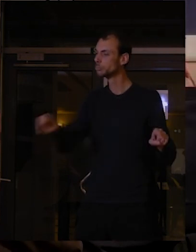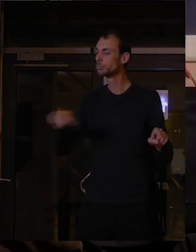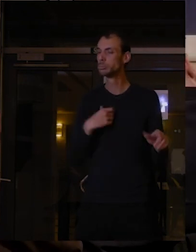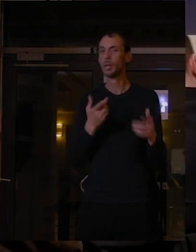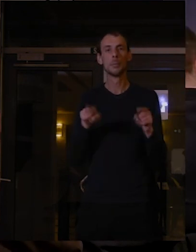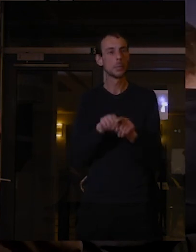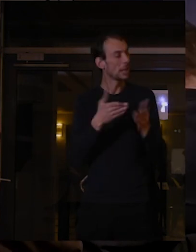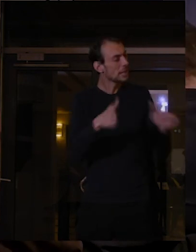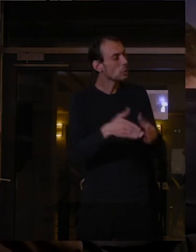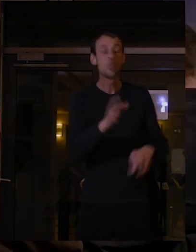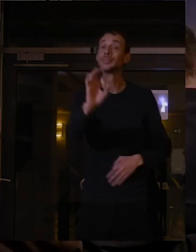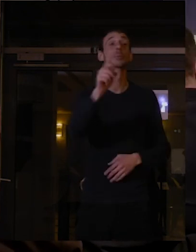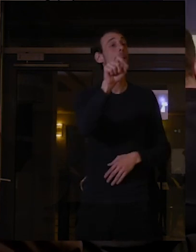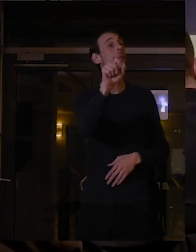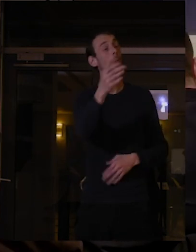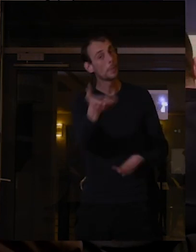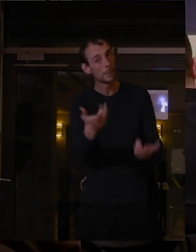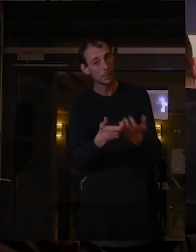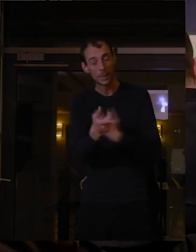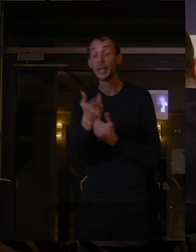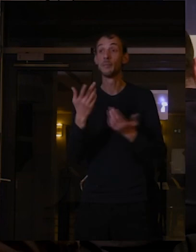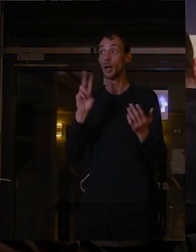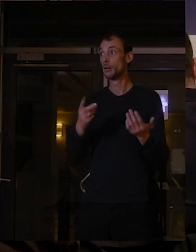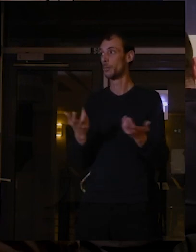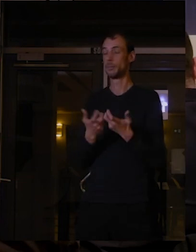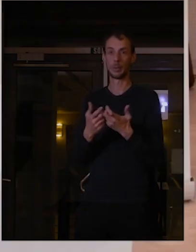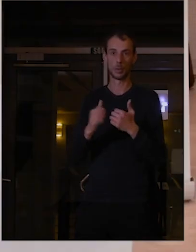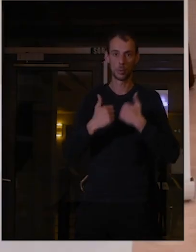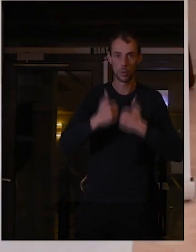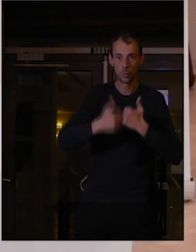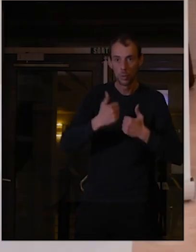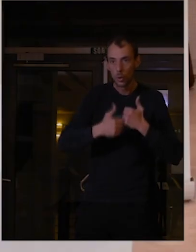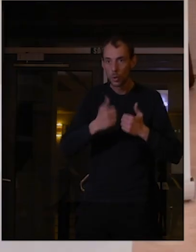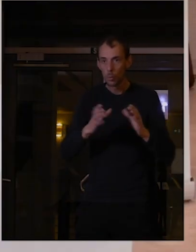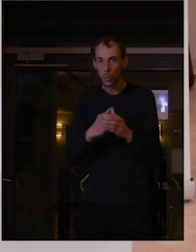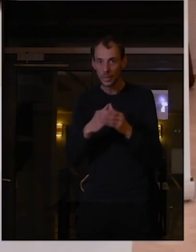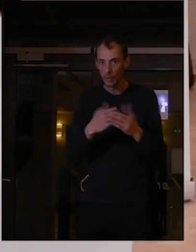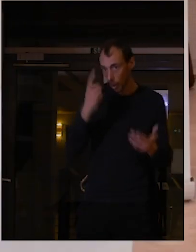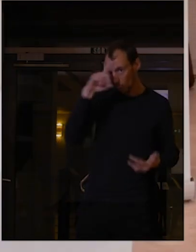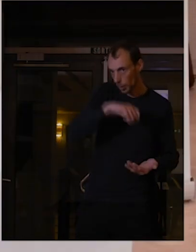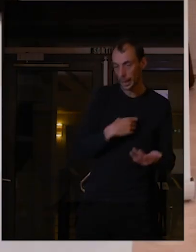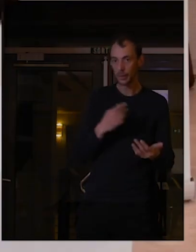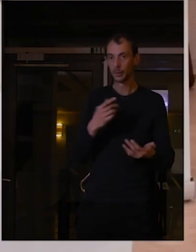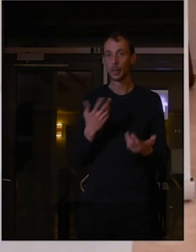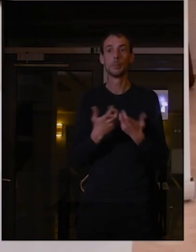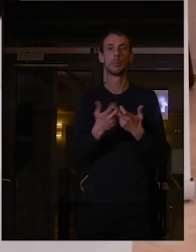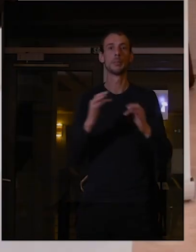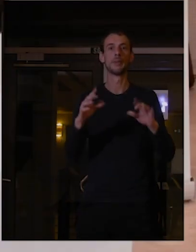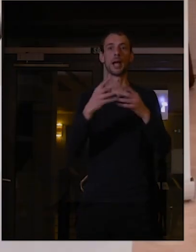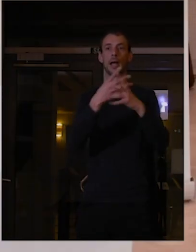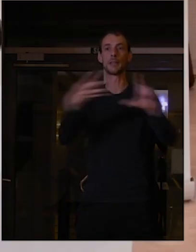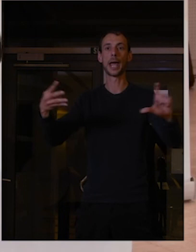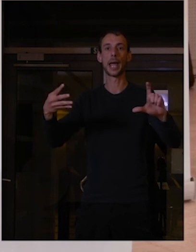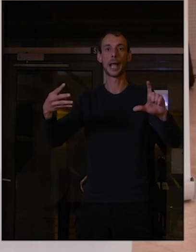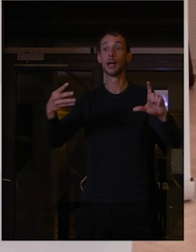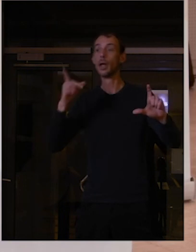Après, en sport collectif, c'est très compliqué parce que nous, par exemple, au volley, le filet n'est pas de la même hauteur pour les filles et les garçons, donc là, ça va se compliquer, mais par